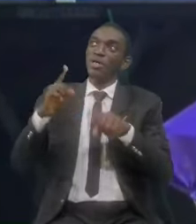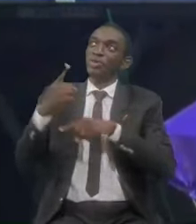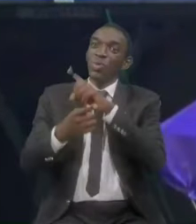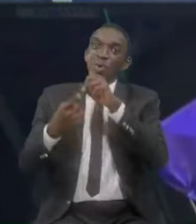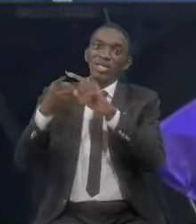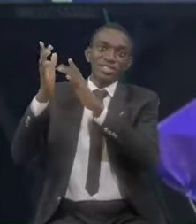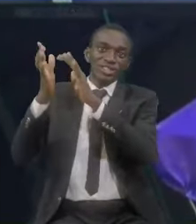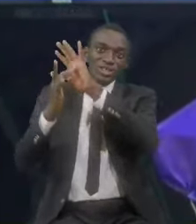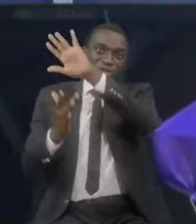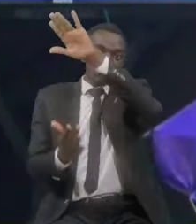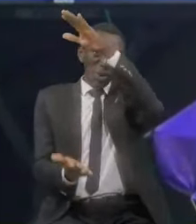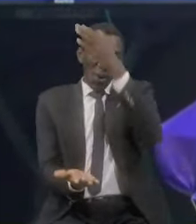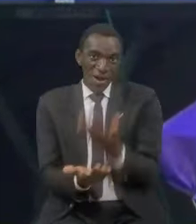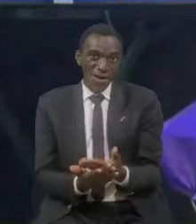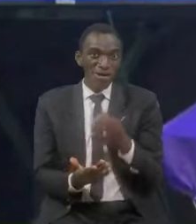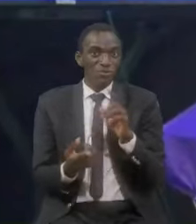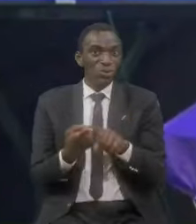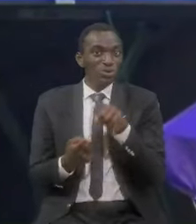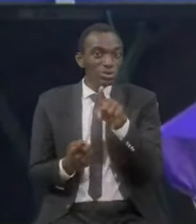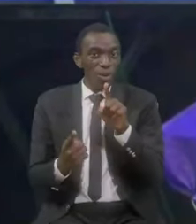Mais lorsque Jésus vient à vous,